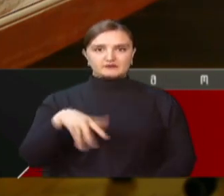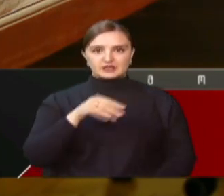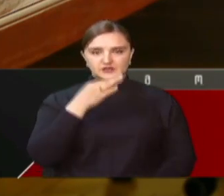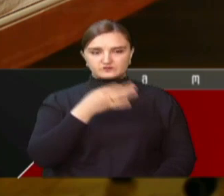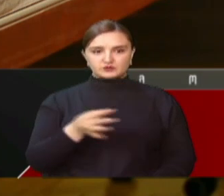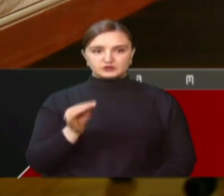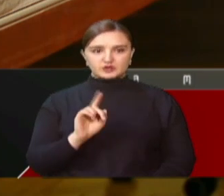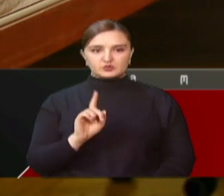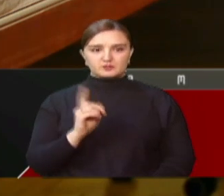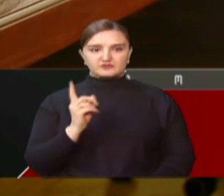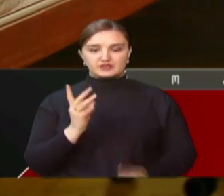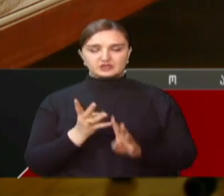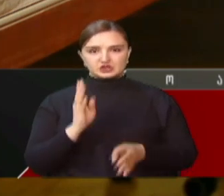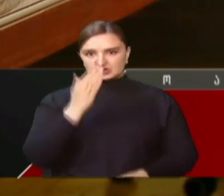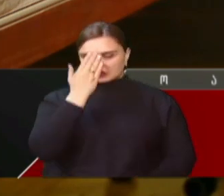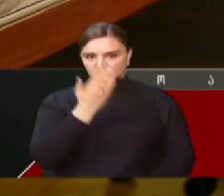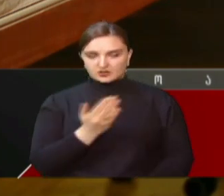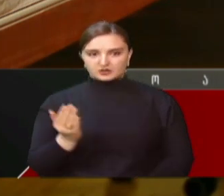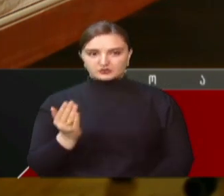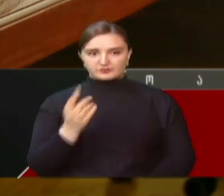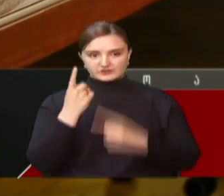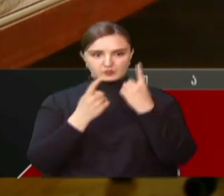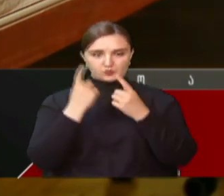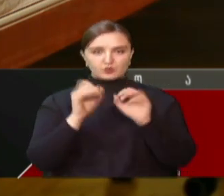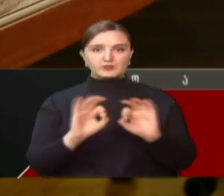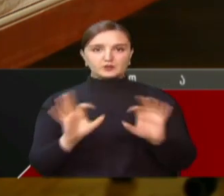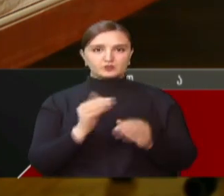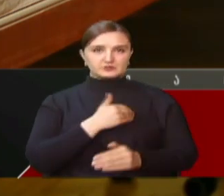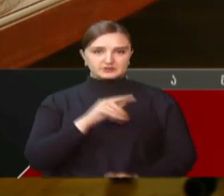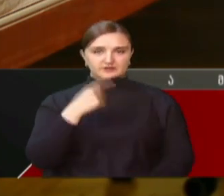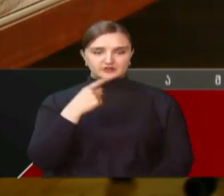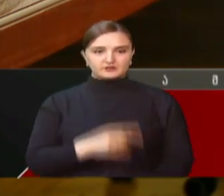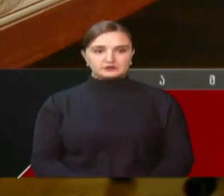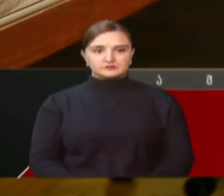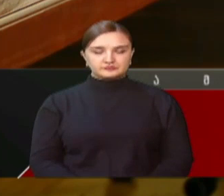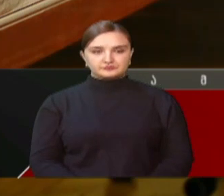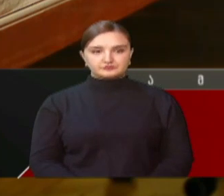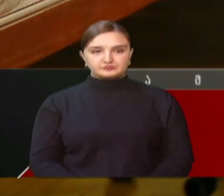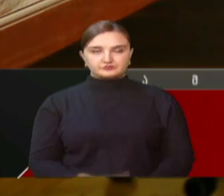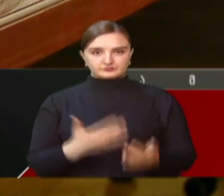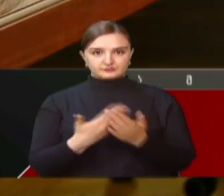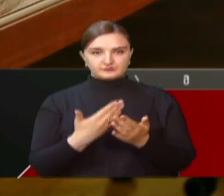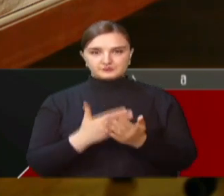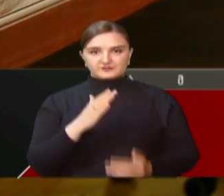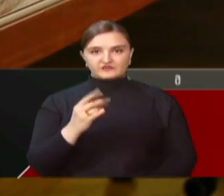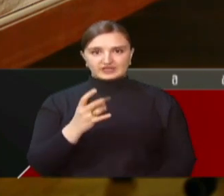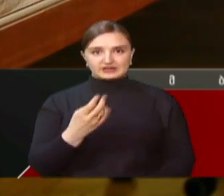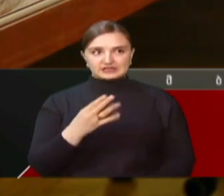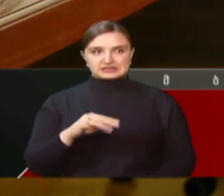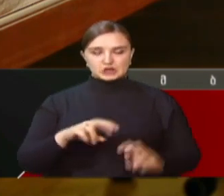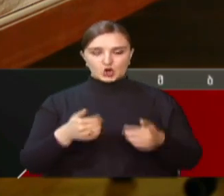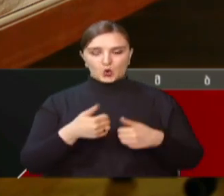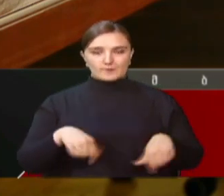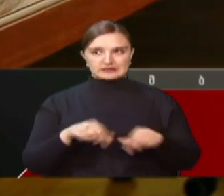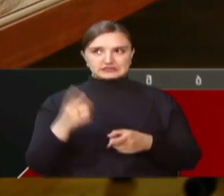შევახსენო, უპირველეს ყოვლისა საზოგადოების ინფორმირებულობისთვის მინდა ვთქვა, რომ მაგალითად ვენეციის კომისიიდან, როდესაც